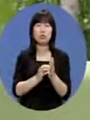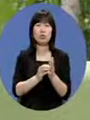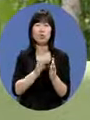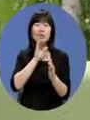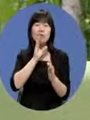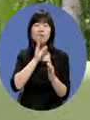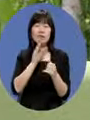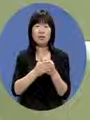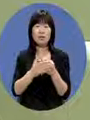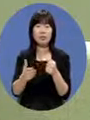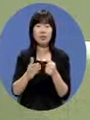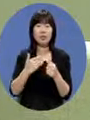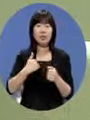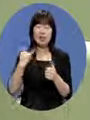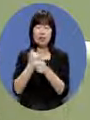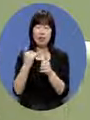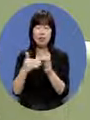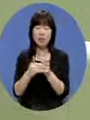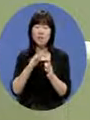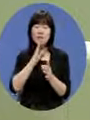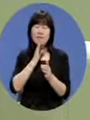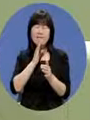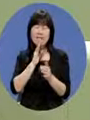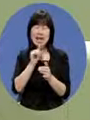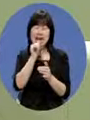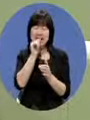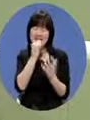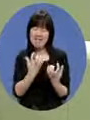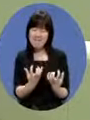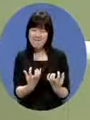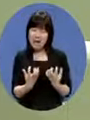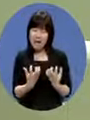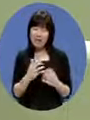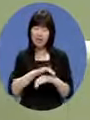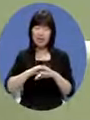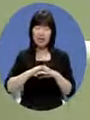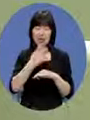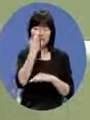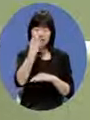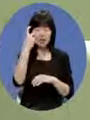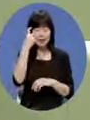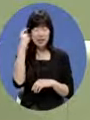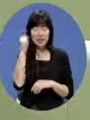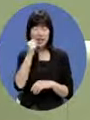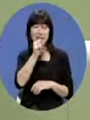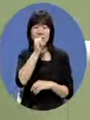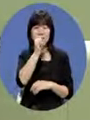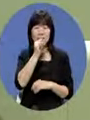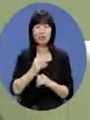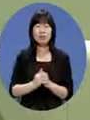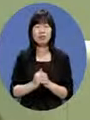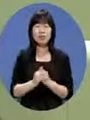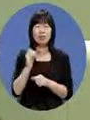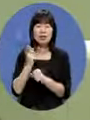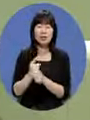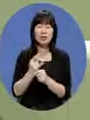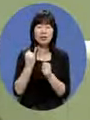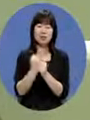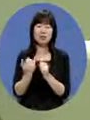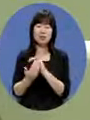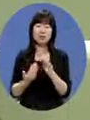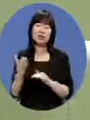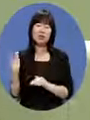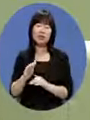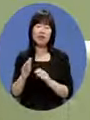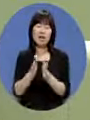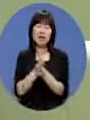어 그래서 나는 결혼하는 정말 악착같이 돈을 잘 관리 하리라 이런 생각을 많이 하셨다고 하고요 이미 결혼 전부터